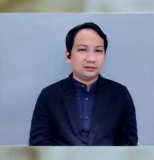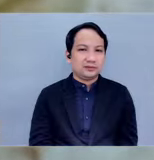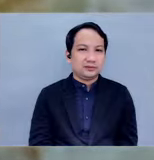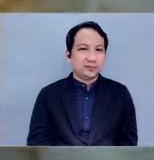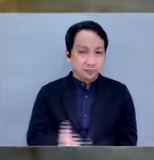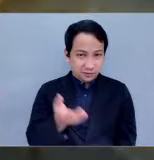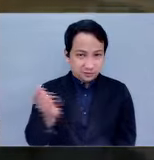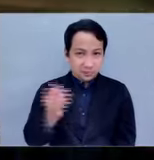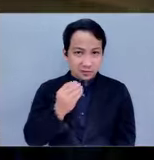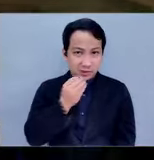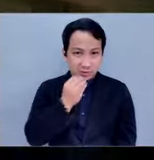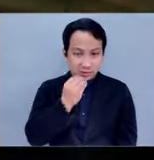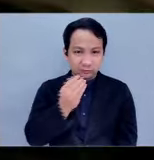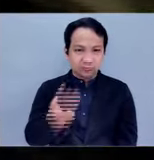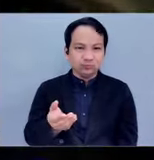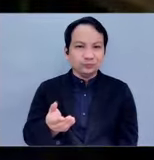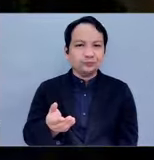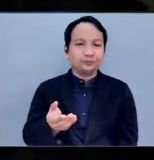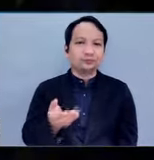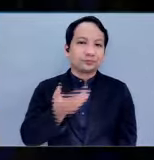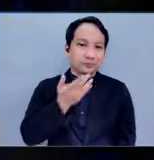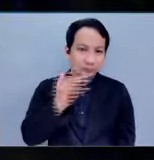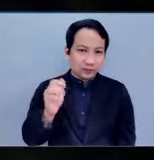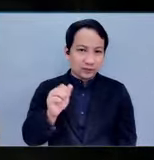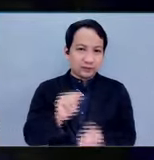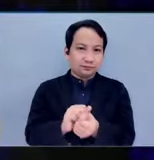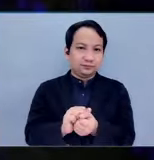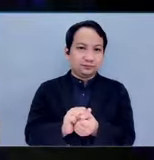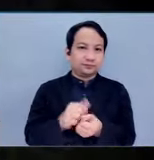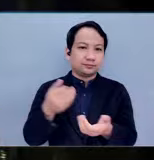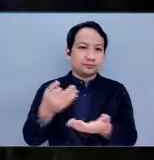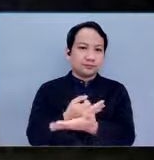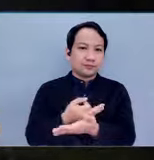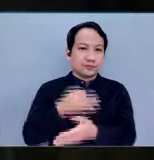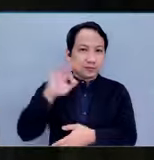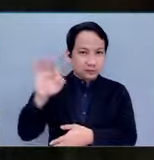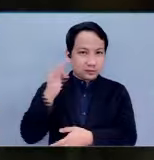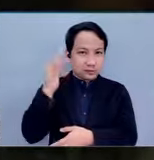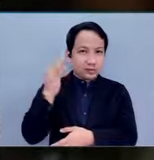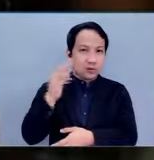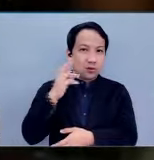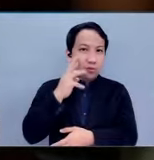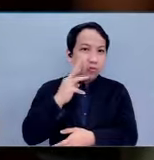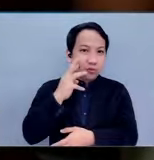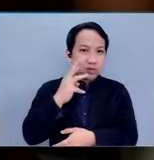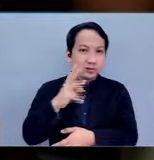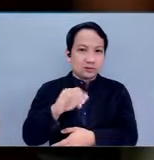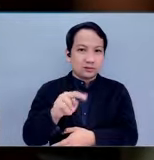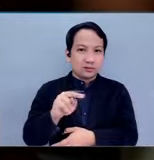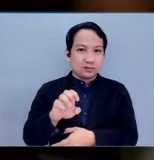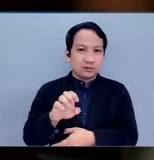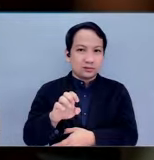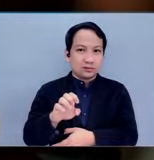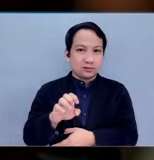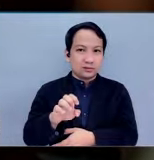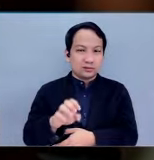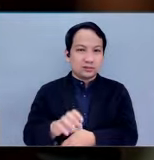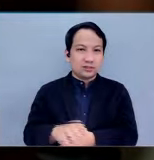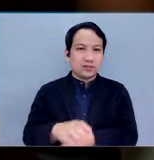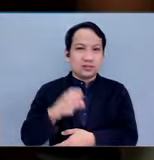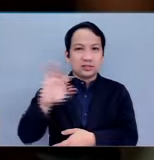Pagkain ito, mas sumasarap sa kanilang fresh from France na wines. Cheers! Cheers. La